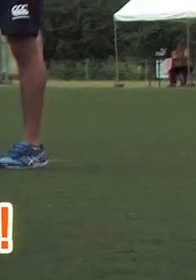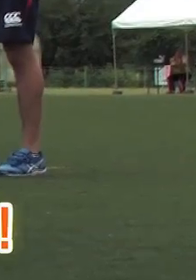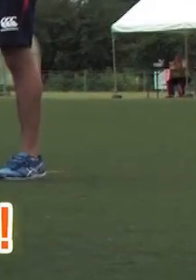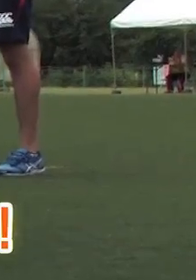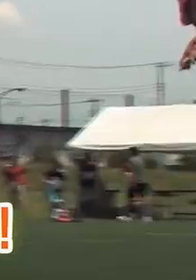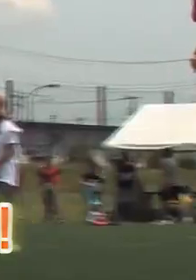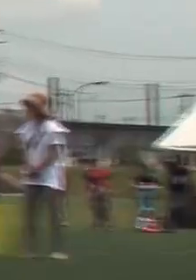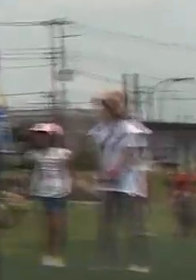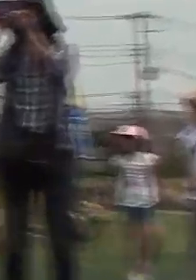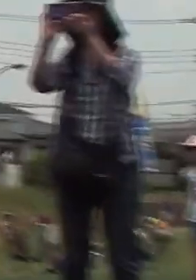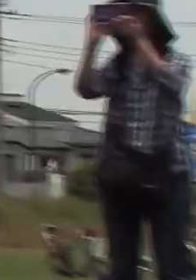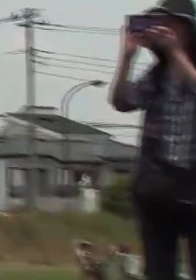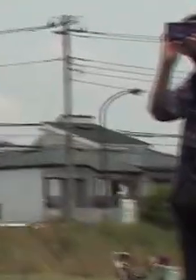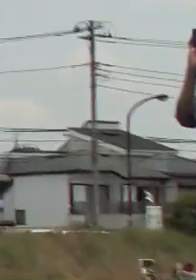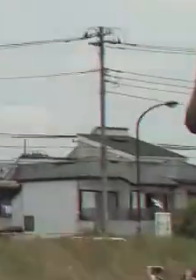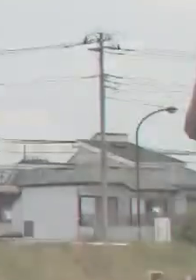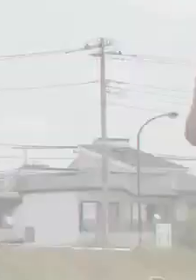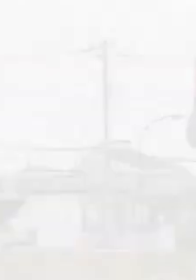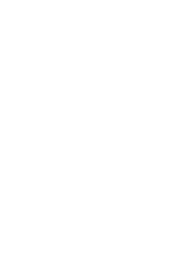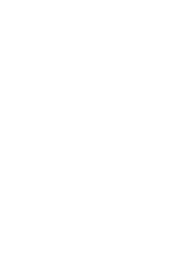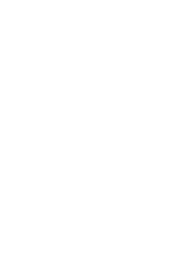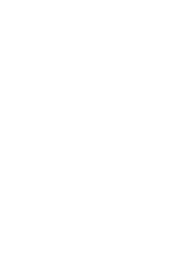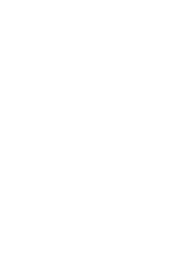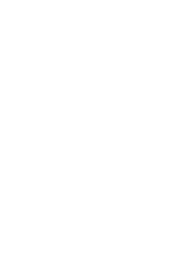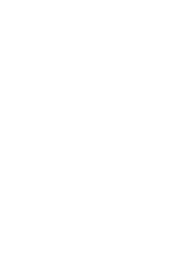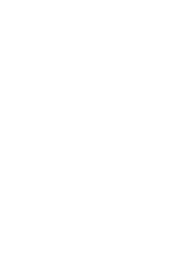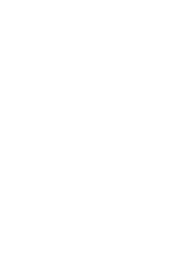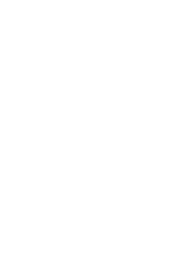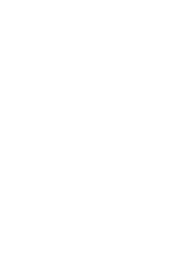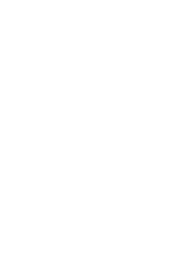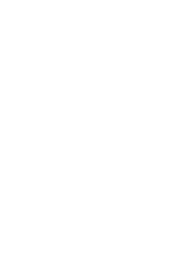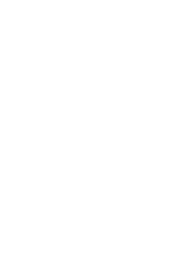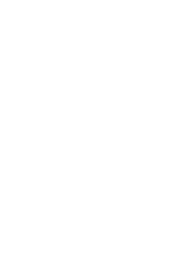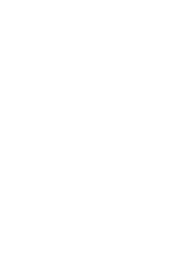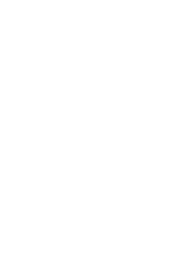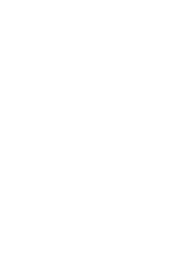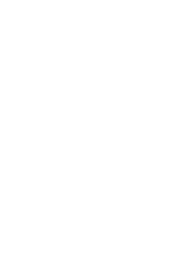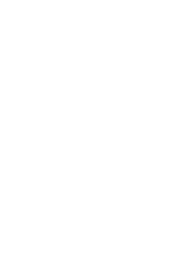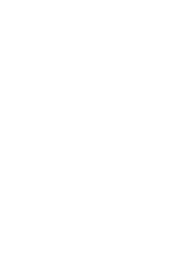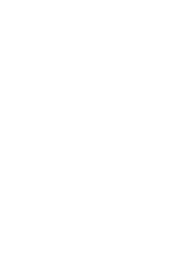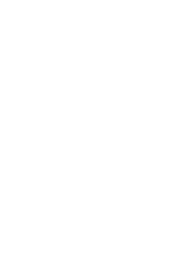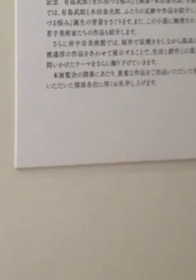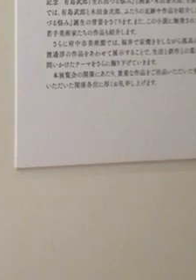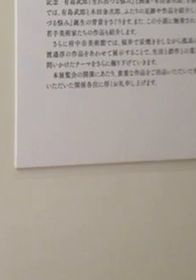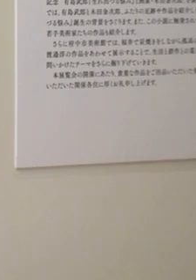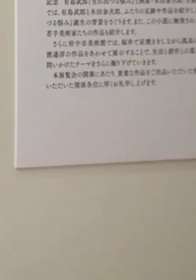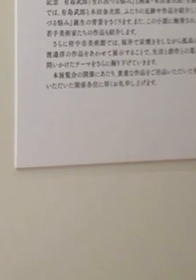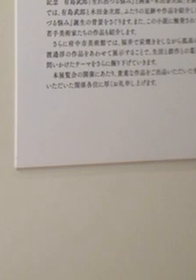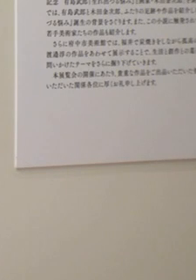気になる。ラグビーの力を府中の力に。